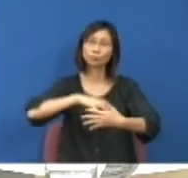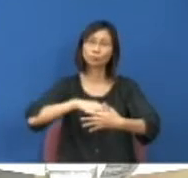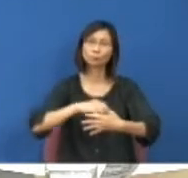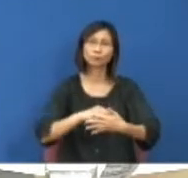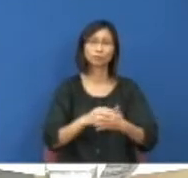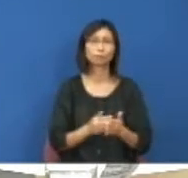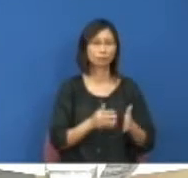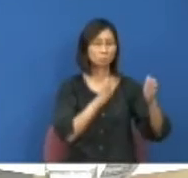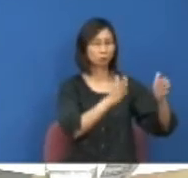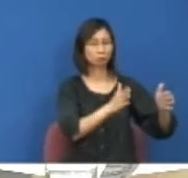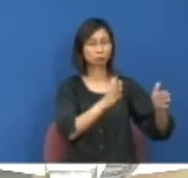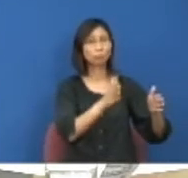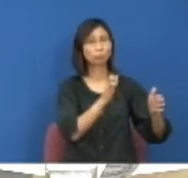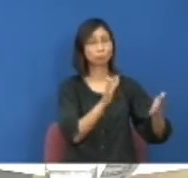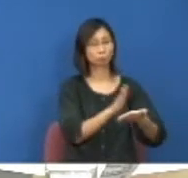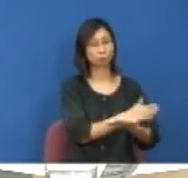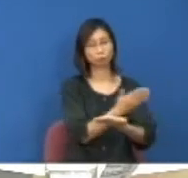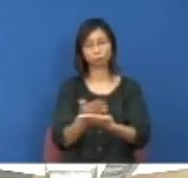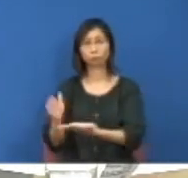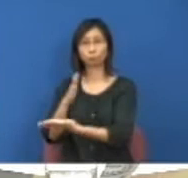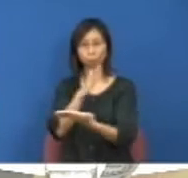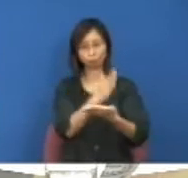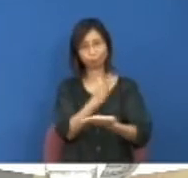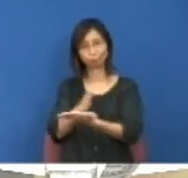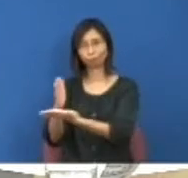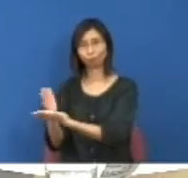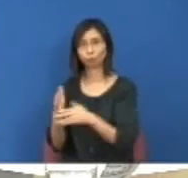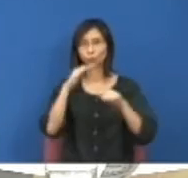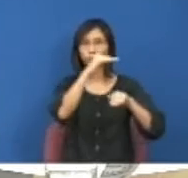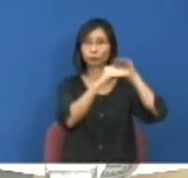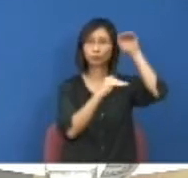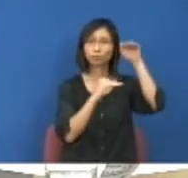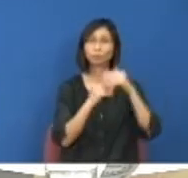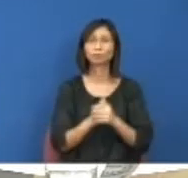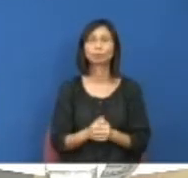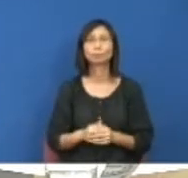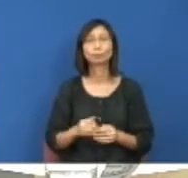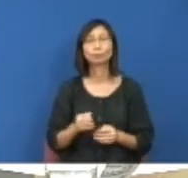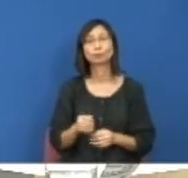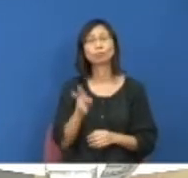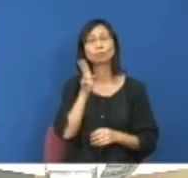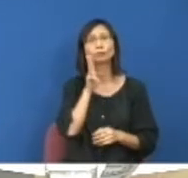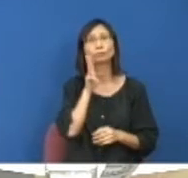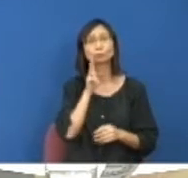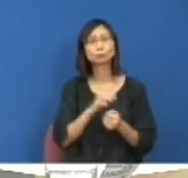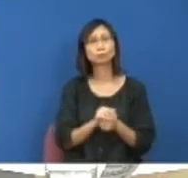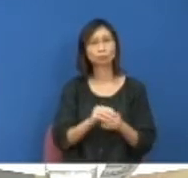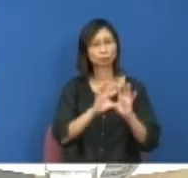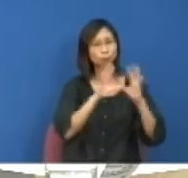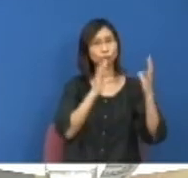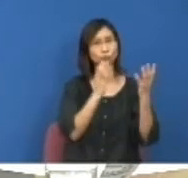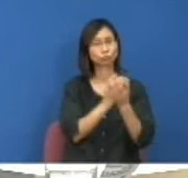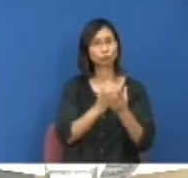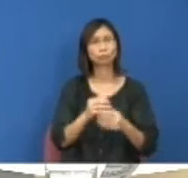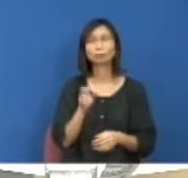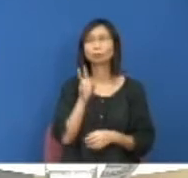到階級嘅，或者喺某個程度上面有啲種性嘅制度咁，有啲呢個印度啊